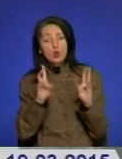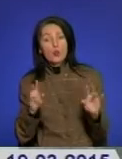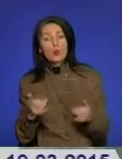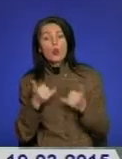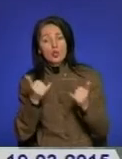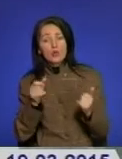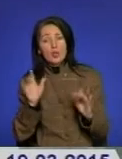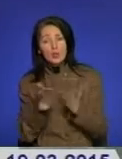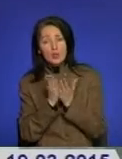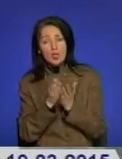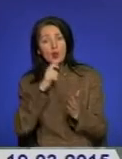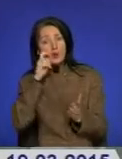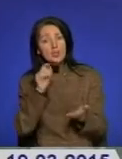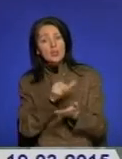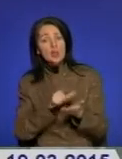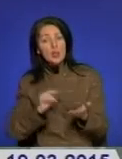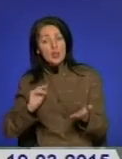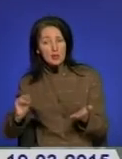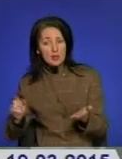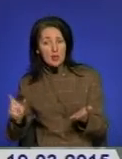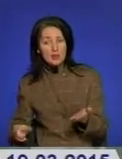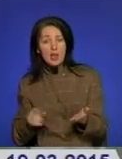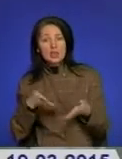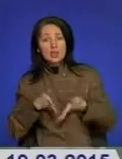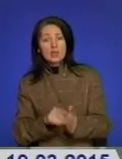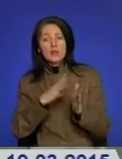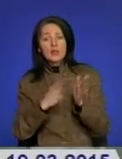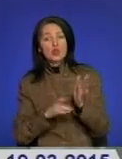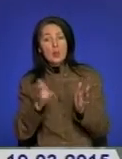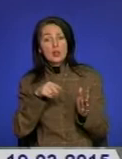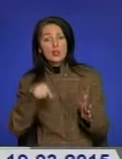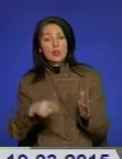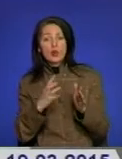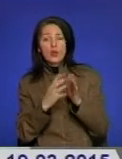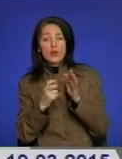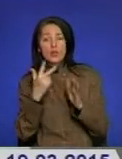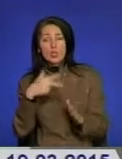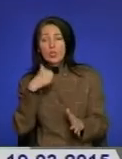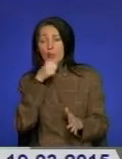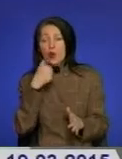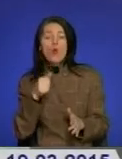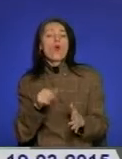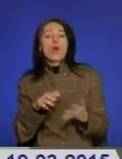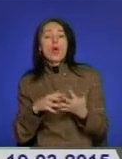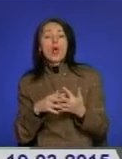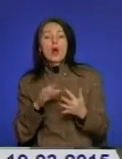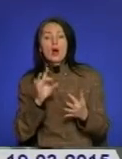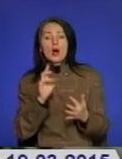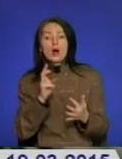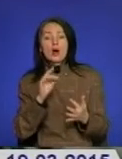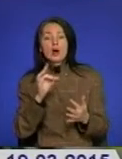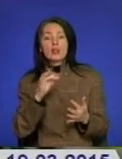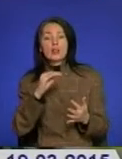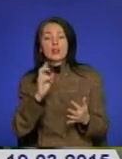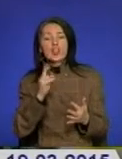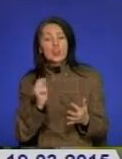Українська поетеса Ліна Костенко народилася 19 березня 1930 року у Ржищеві Київської області. Свою